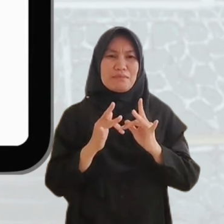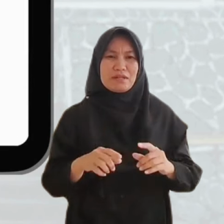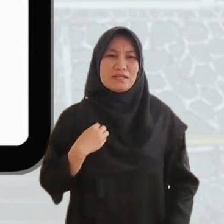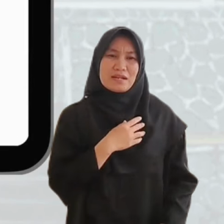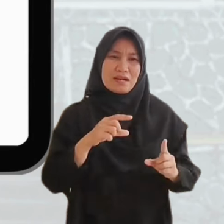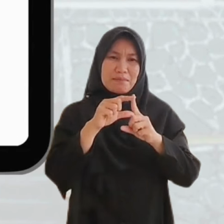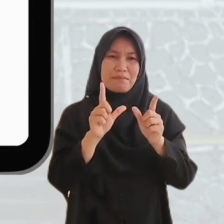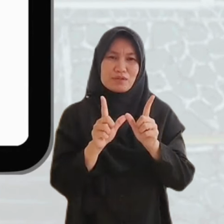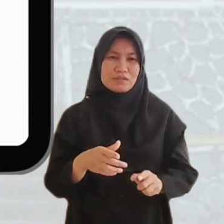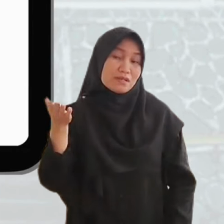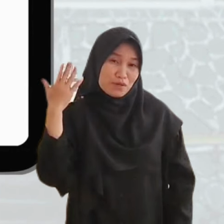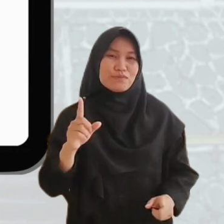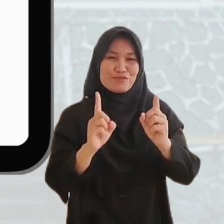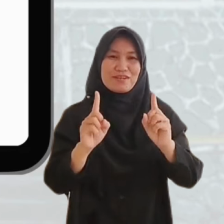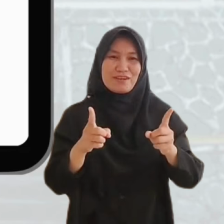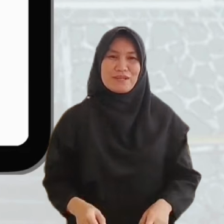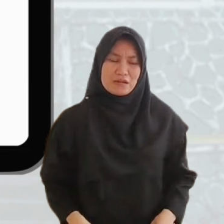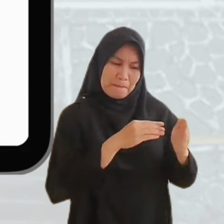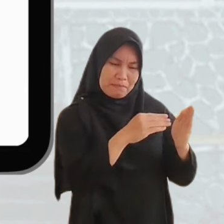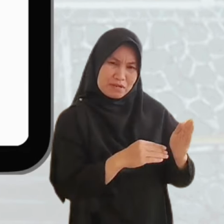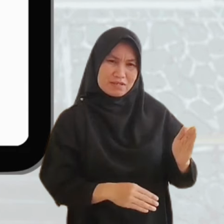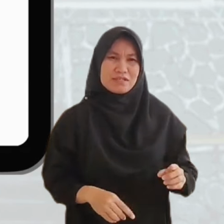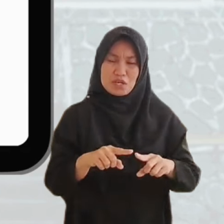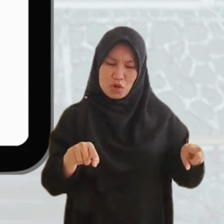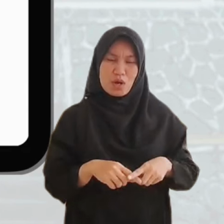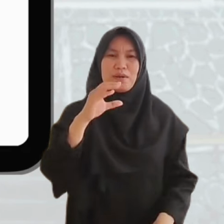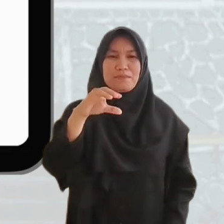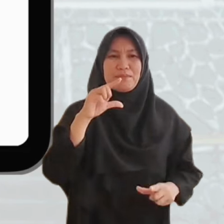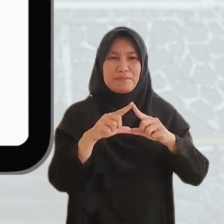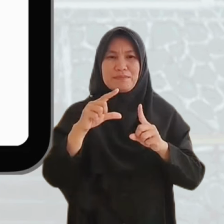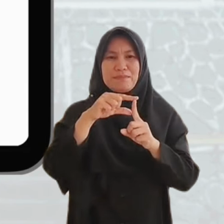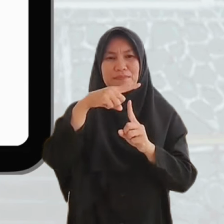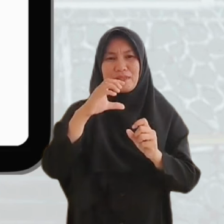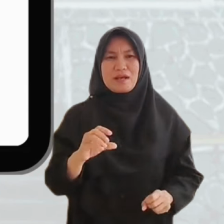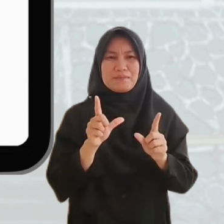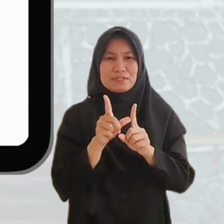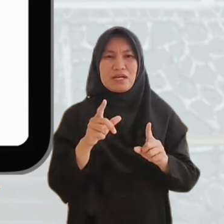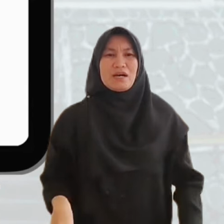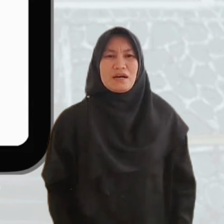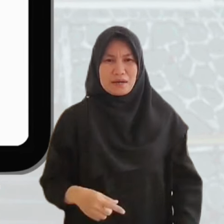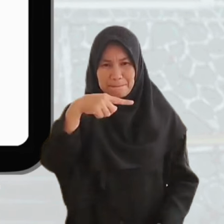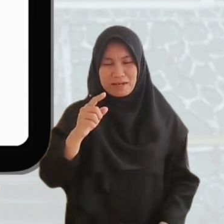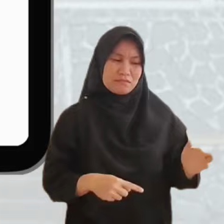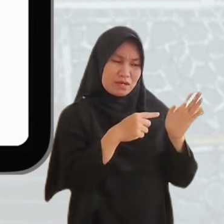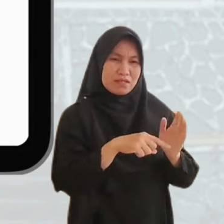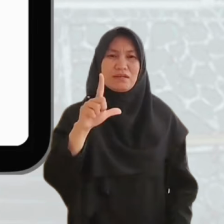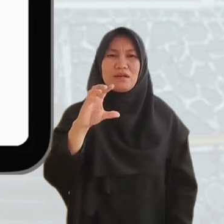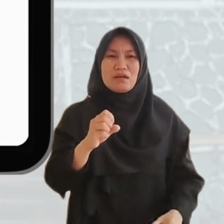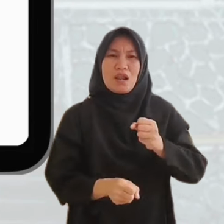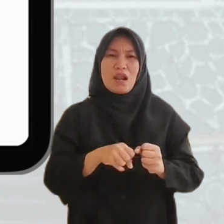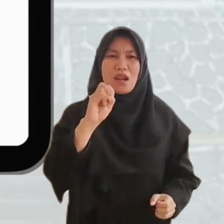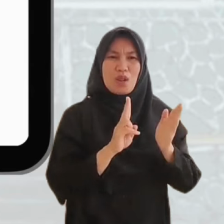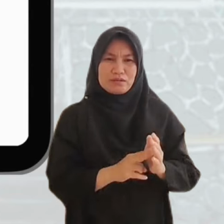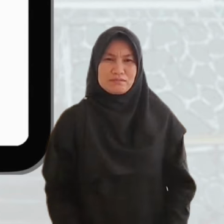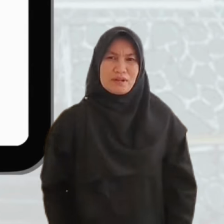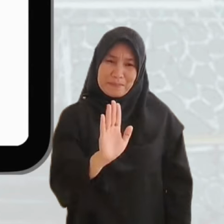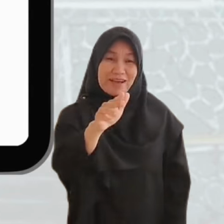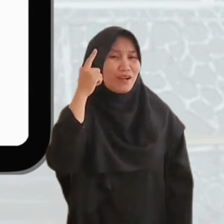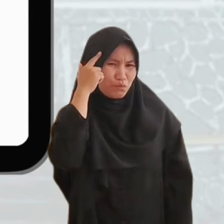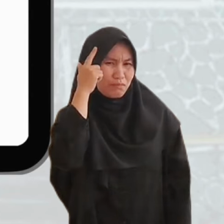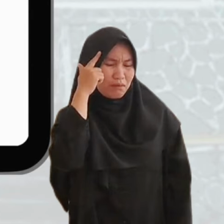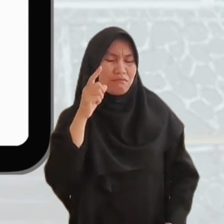masukkan email dan password yang sebelumnya sudah didaftarkan, serta mengisi kolom CAPTCHA dengan benar, dan klik